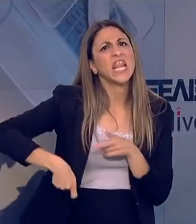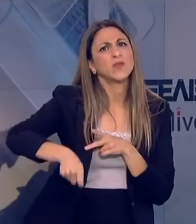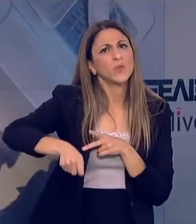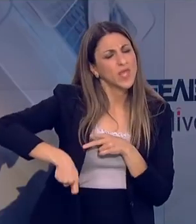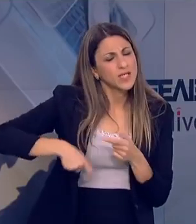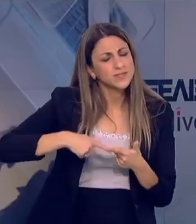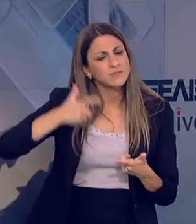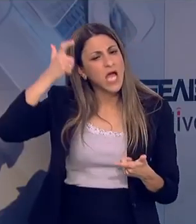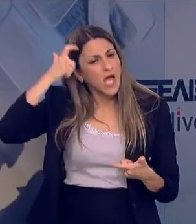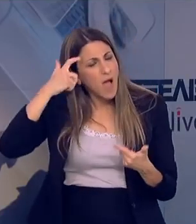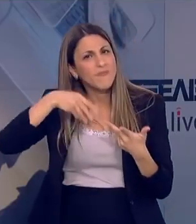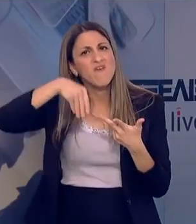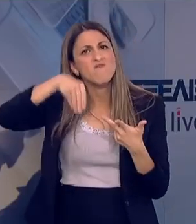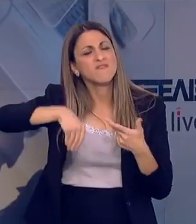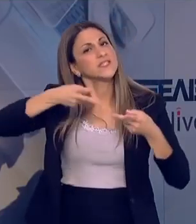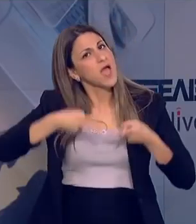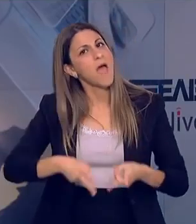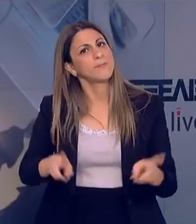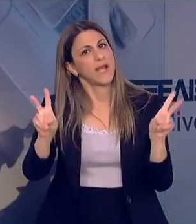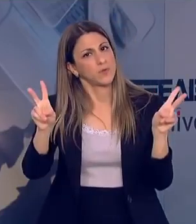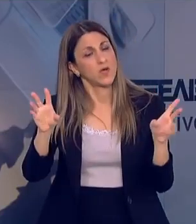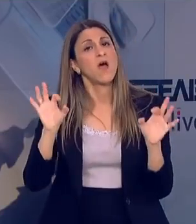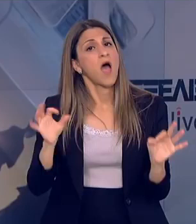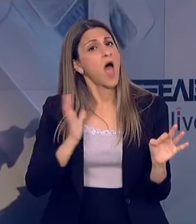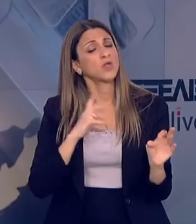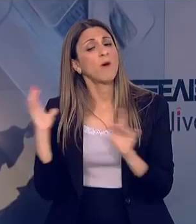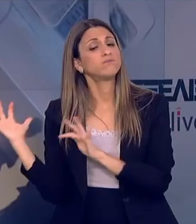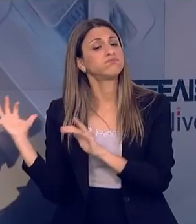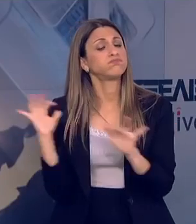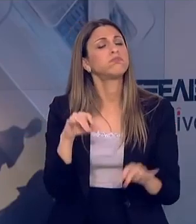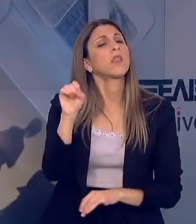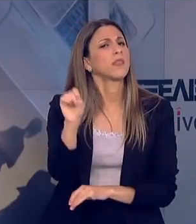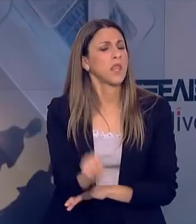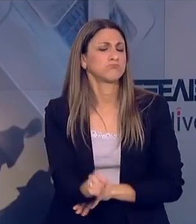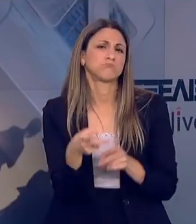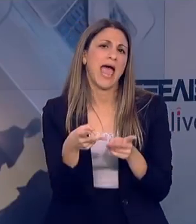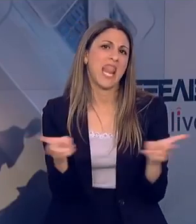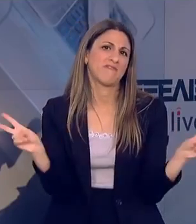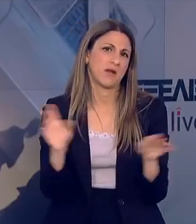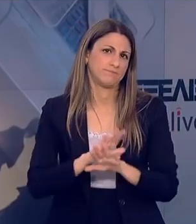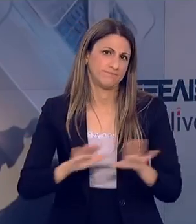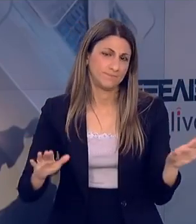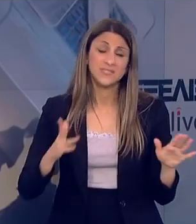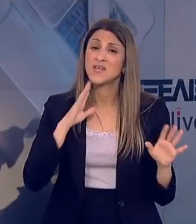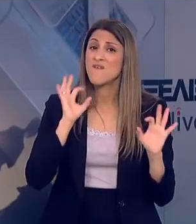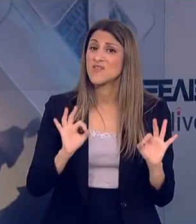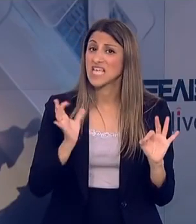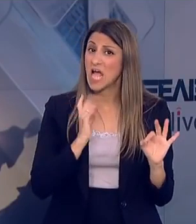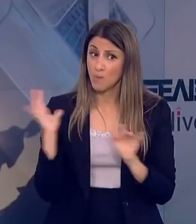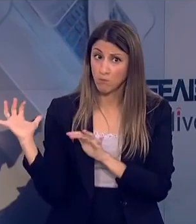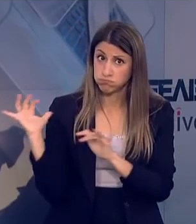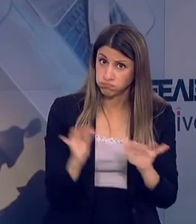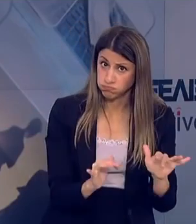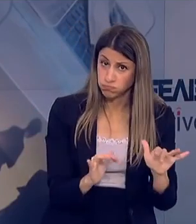και μυστήρια, γάμοι και βαπτίσεις, με τη συμμετοχή πιστών για όλες τις θρησκευτικές κοινότητες. Ο αριθμός πιστών που μπορεί να